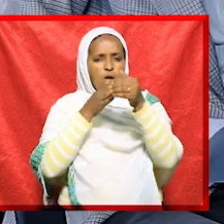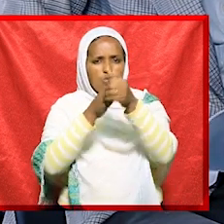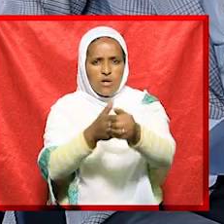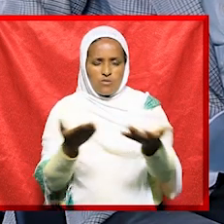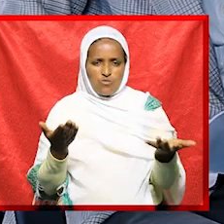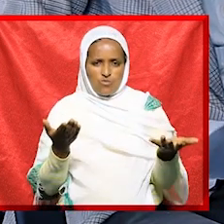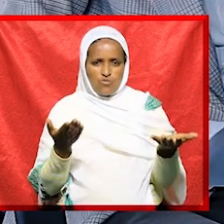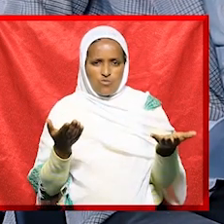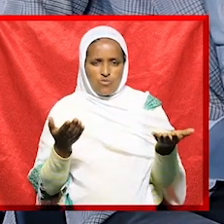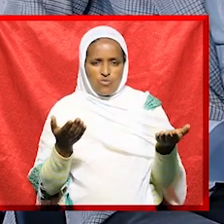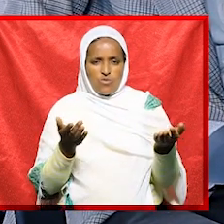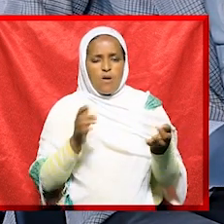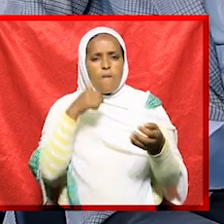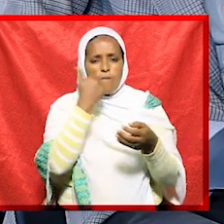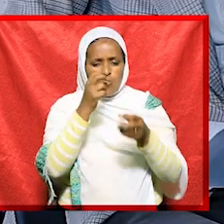ቱር ጋይደሩ?